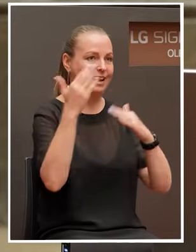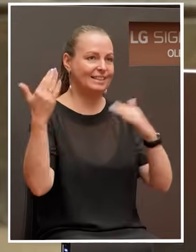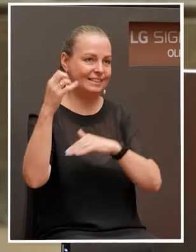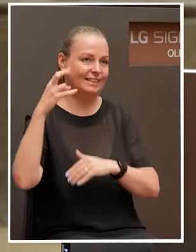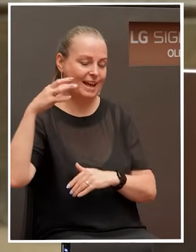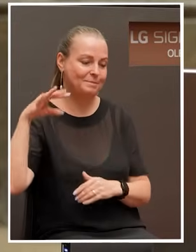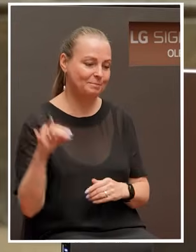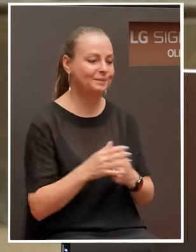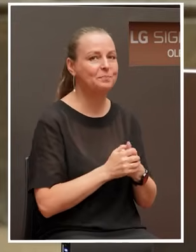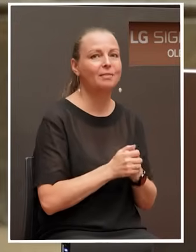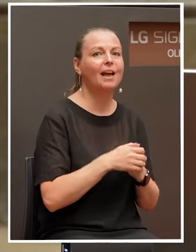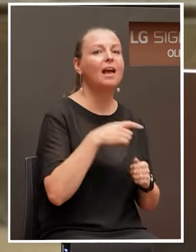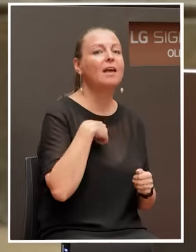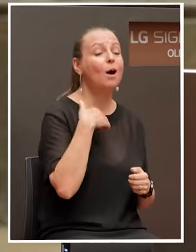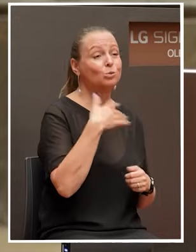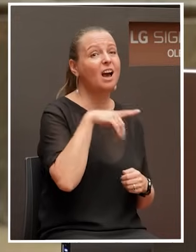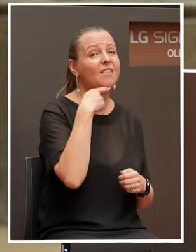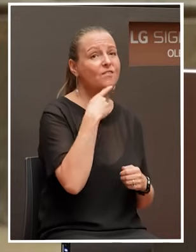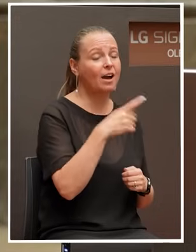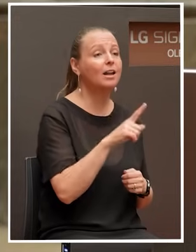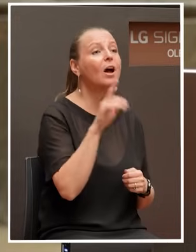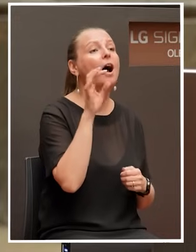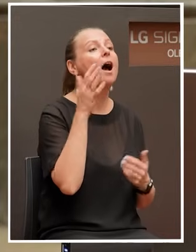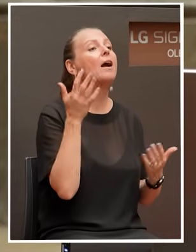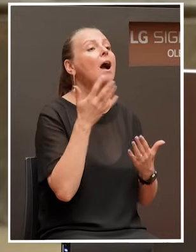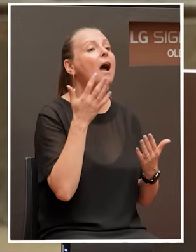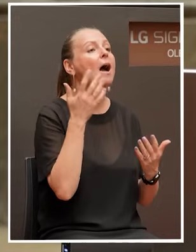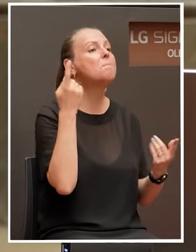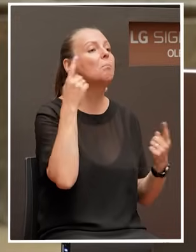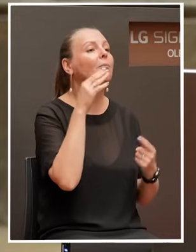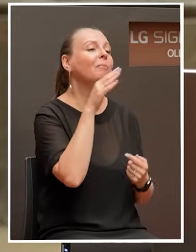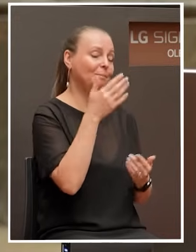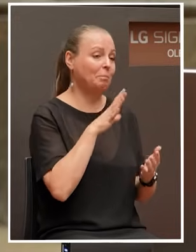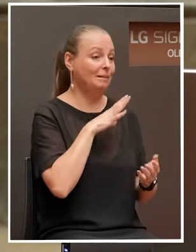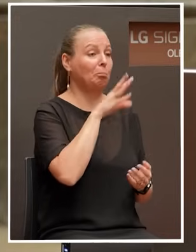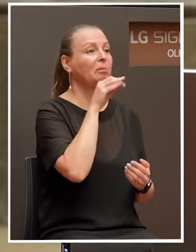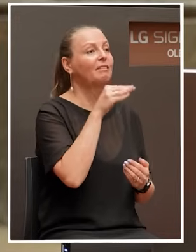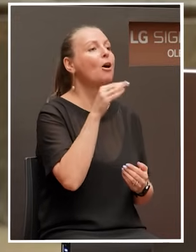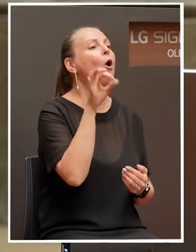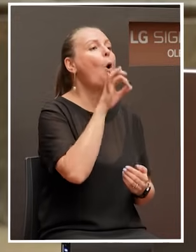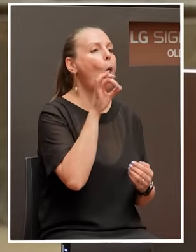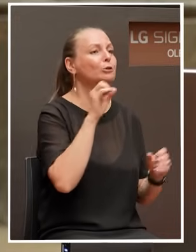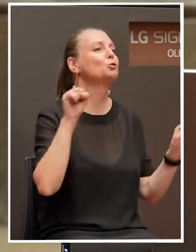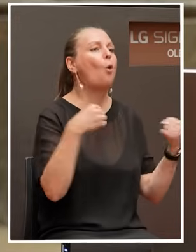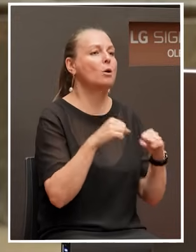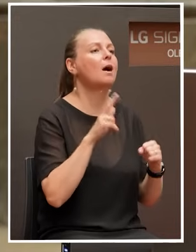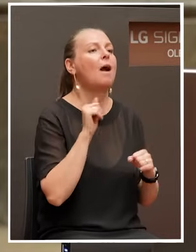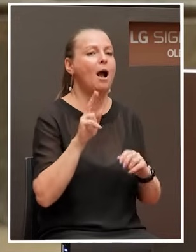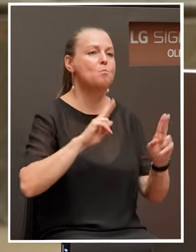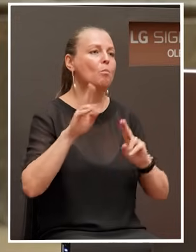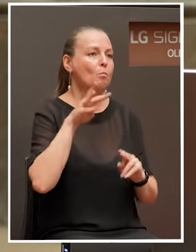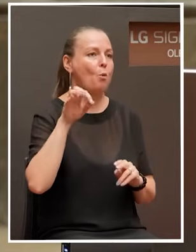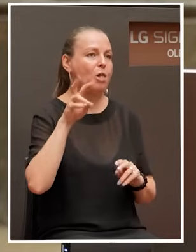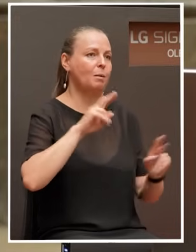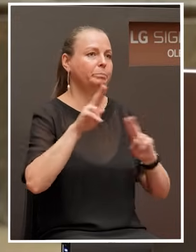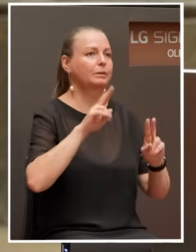говорил. Я говорил уже о мифологии скорости и пленэрности, того, что все написано прямо